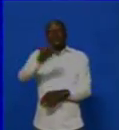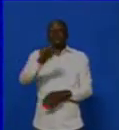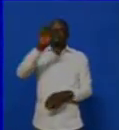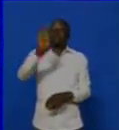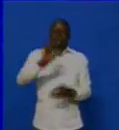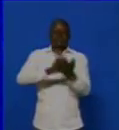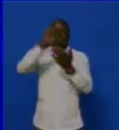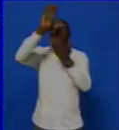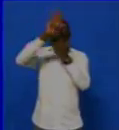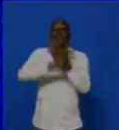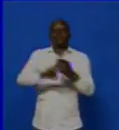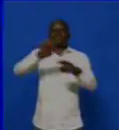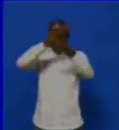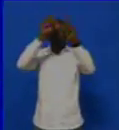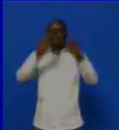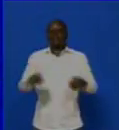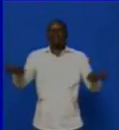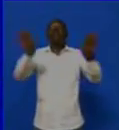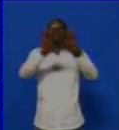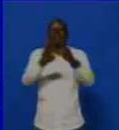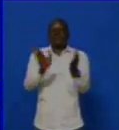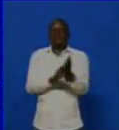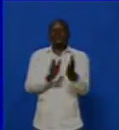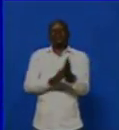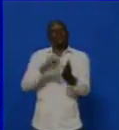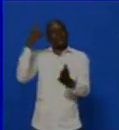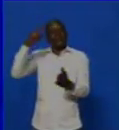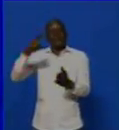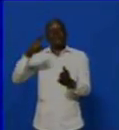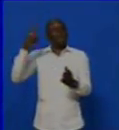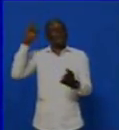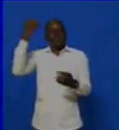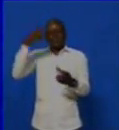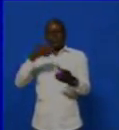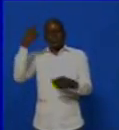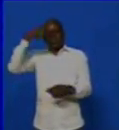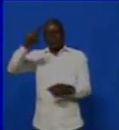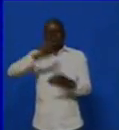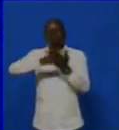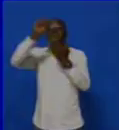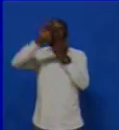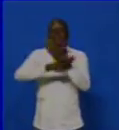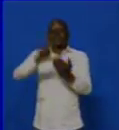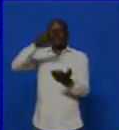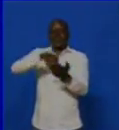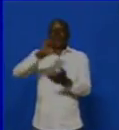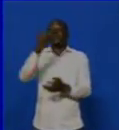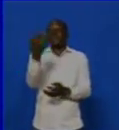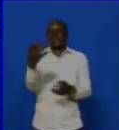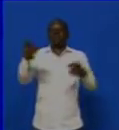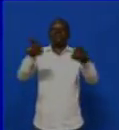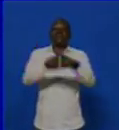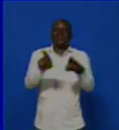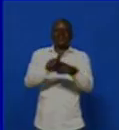septembre, la question des fermetures des écoles et enfin le procès de putsch manqué de septembre 2015 étaient aussi au menu